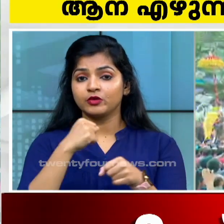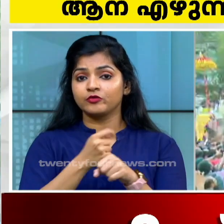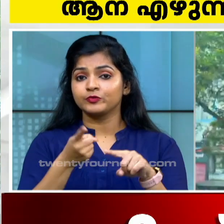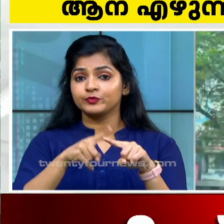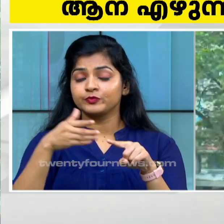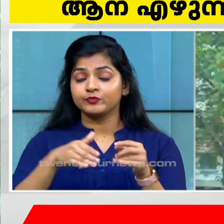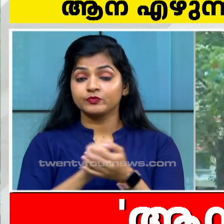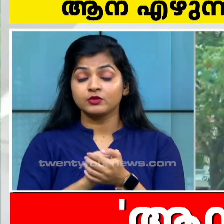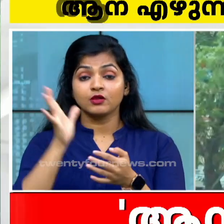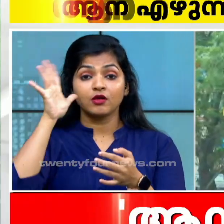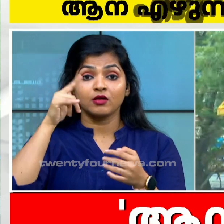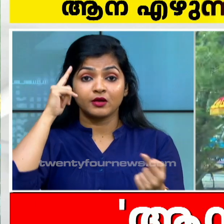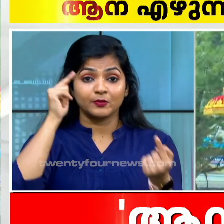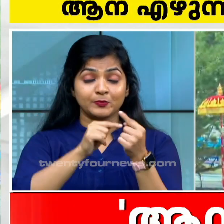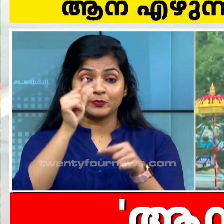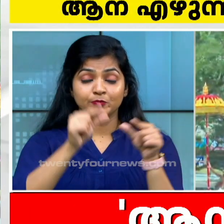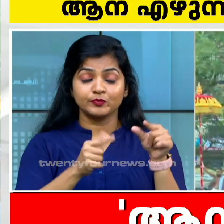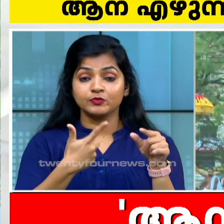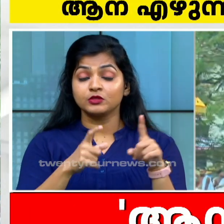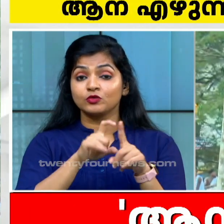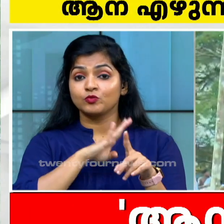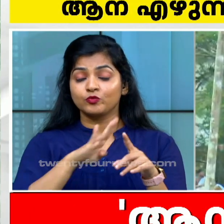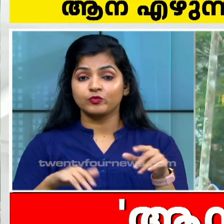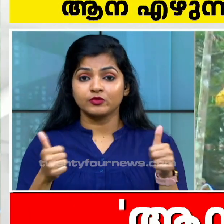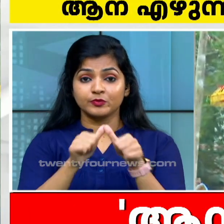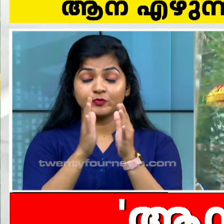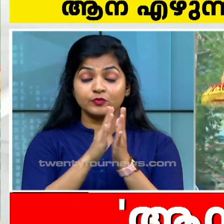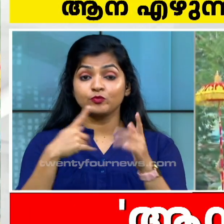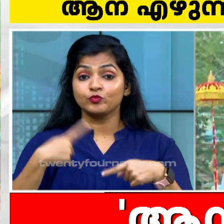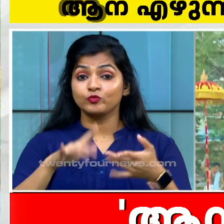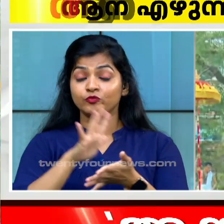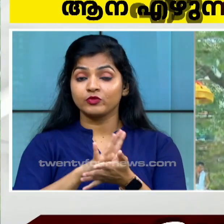ആനപ്രേമികളെ സംബന്ധിച്ചിടത്തോളം, ദേവസ്വത്തെ സംബന്ധിച്ചിടത്തോളം അവർക്ക് ഈ ആന എഴുന്നള്ളത്ത് എന്ന് പറയുന്നത് ഒരു വലിയ